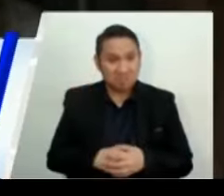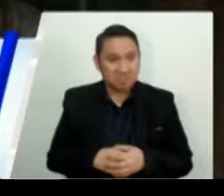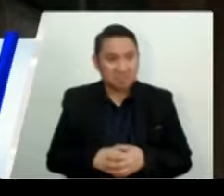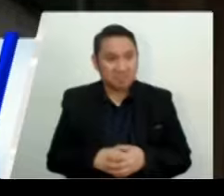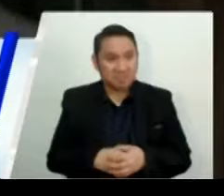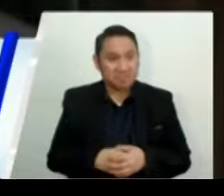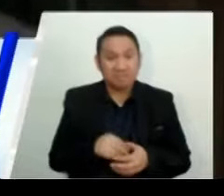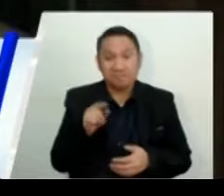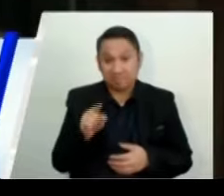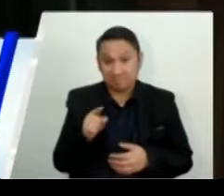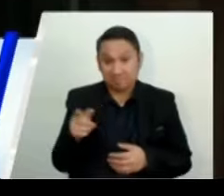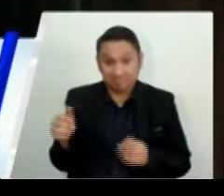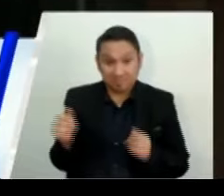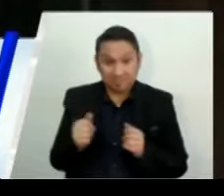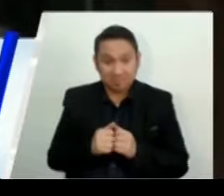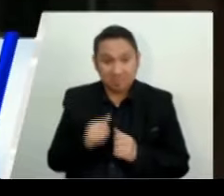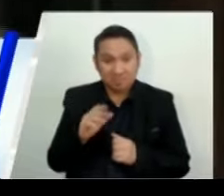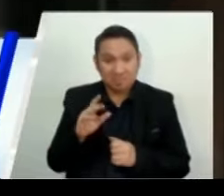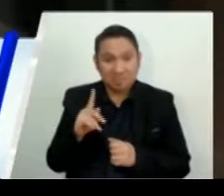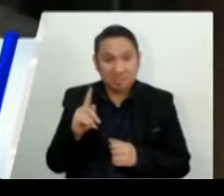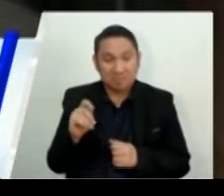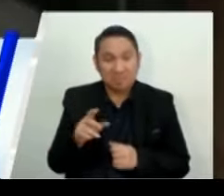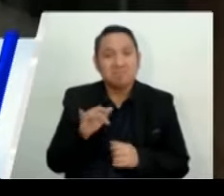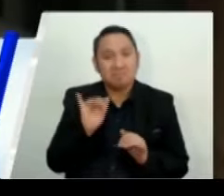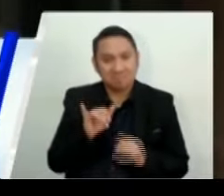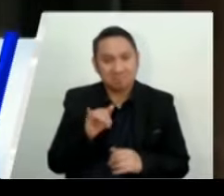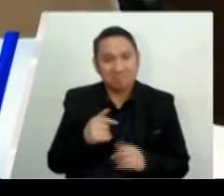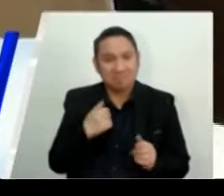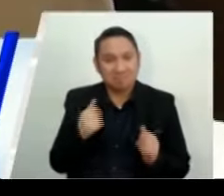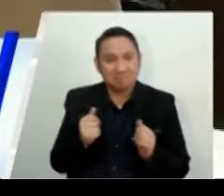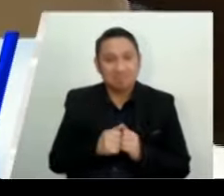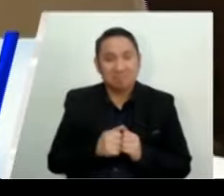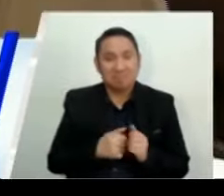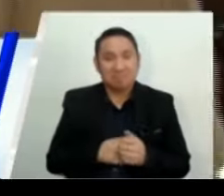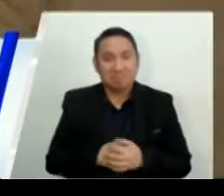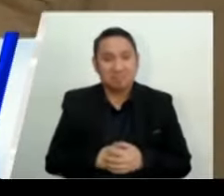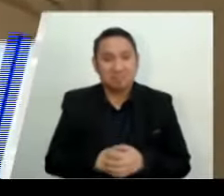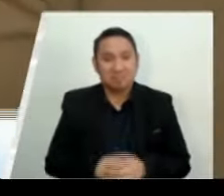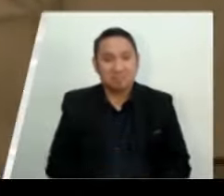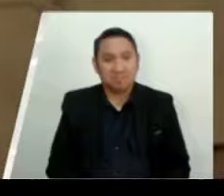sinasamahan ka naman ni Khalil. Of course, kailangan niya ako sumahan.